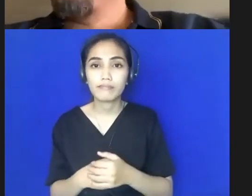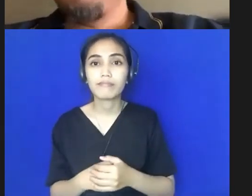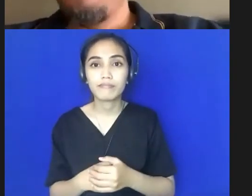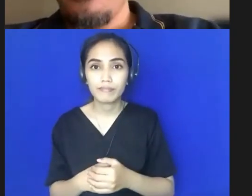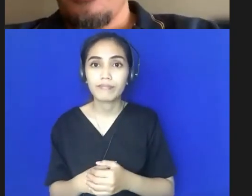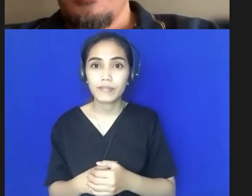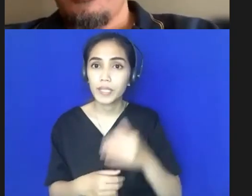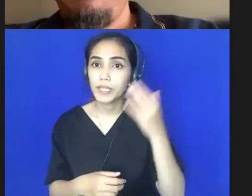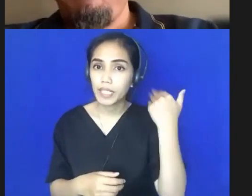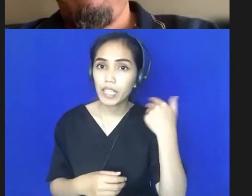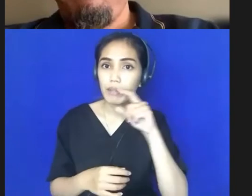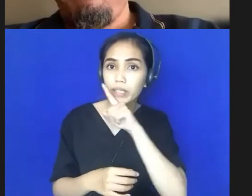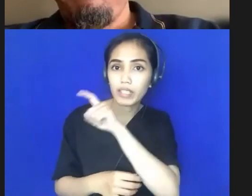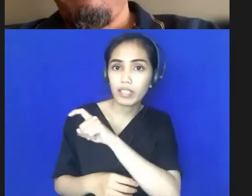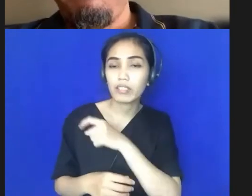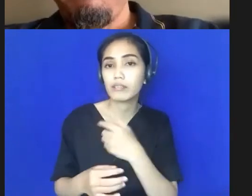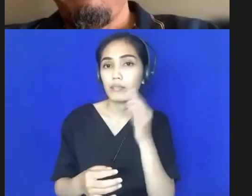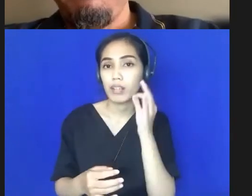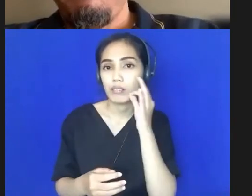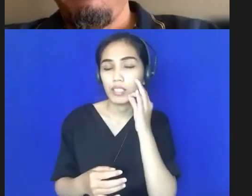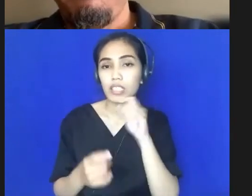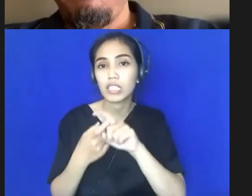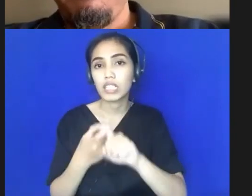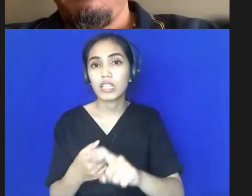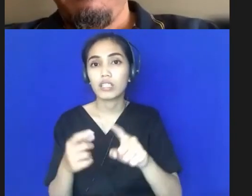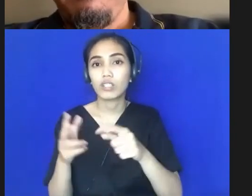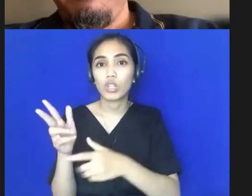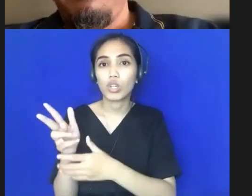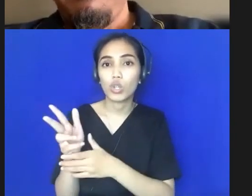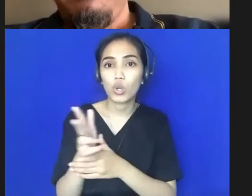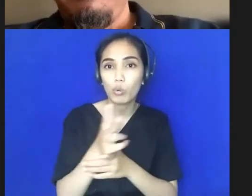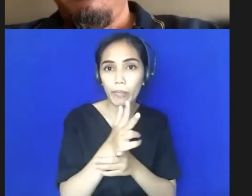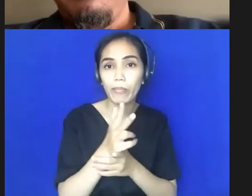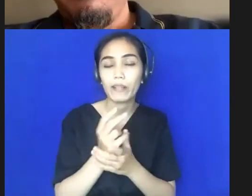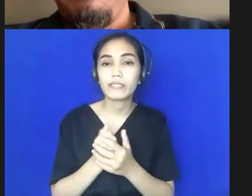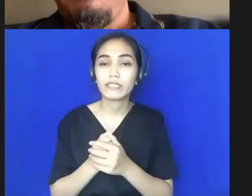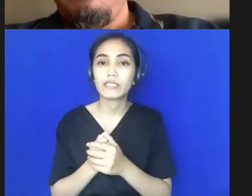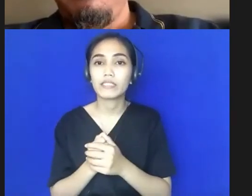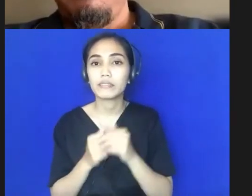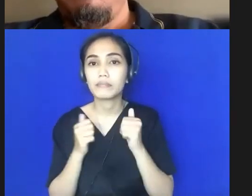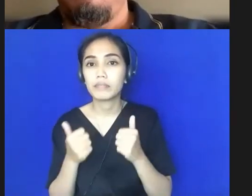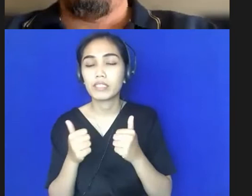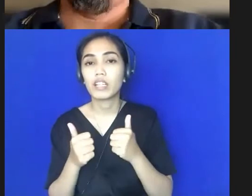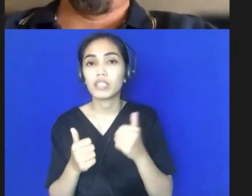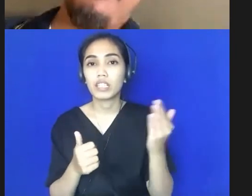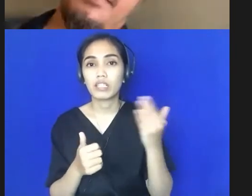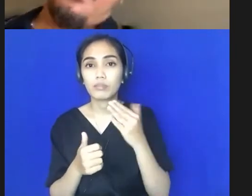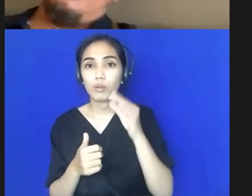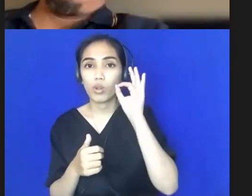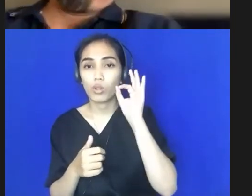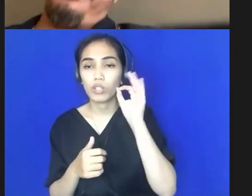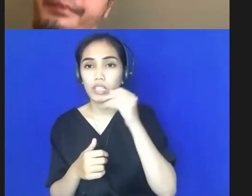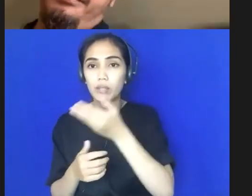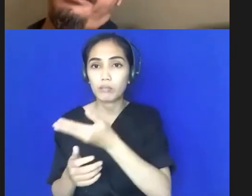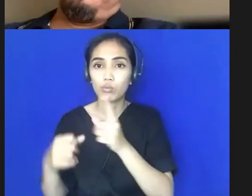ada pertanyaan, maaf, terkait dokumentasi yang juga mungkin bisa direspon oleh Ibu